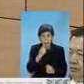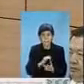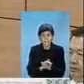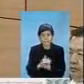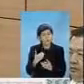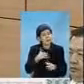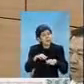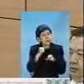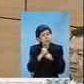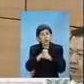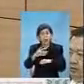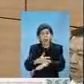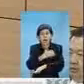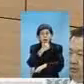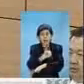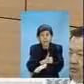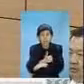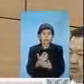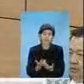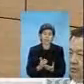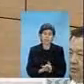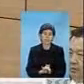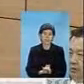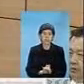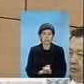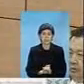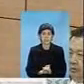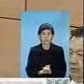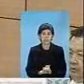ที่มีบทบาททางการเมืองแจ่มชัดเช่นนั้นเนี่ย